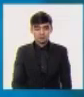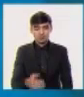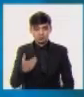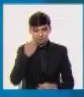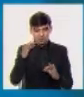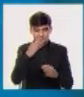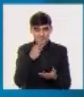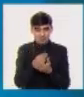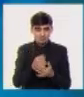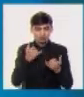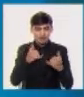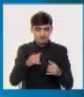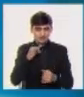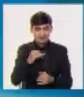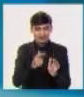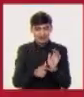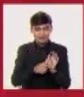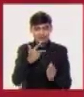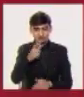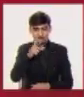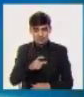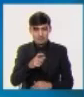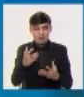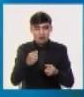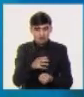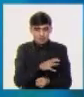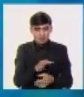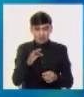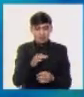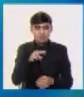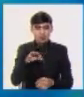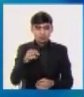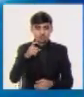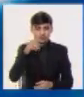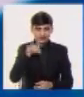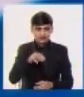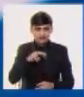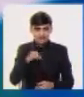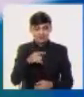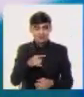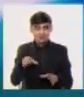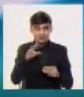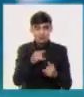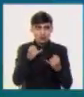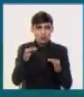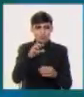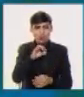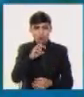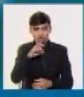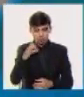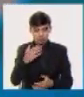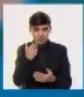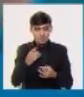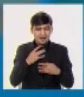Успей испытать свою удачу. Уже 73 человека получили по 100 тысяч тенге. Они уверяют, что это неплохой бонус к